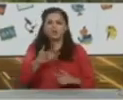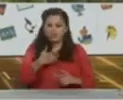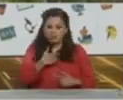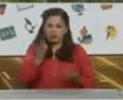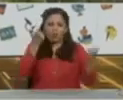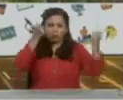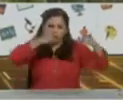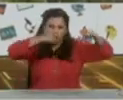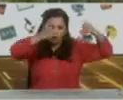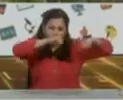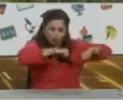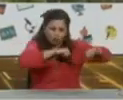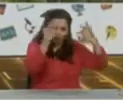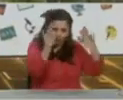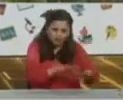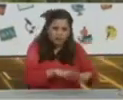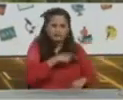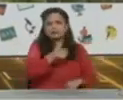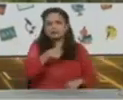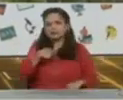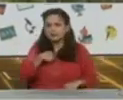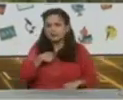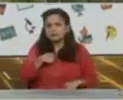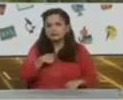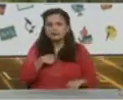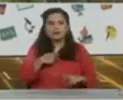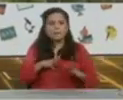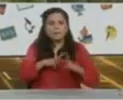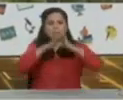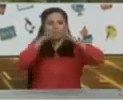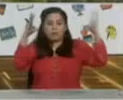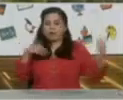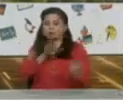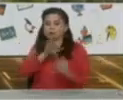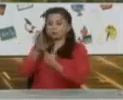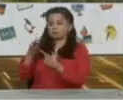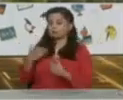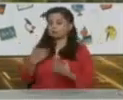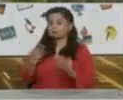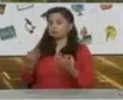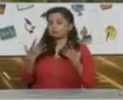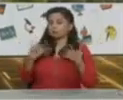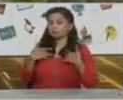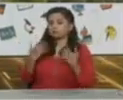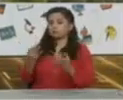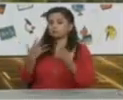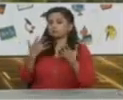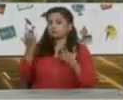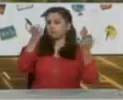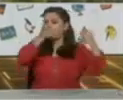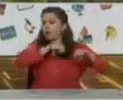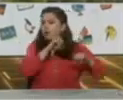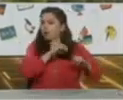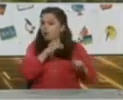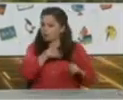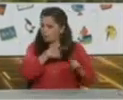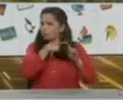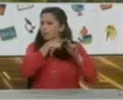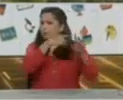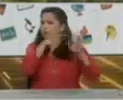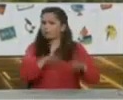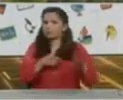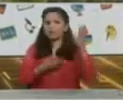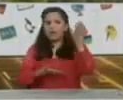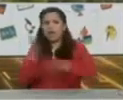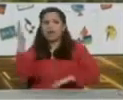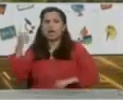को इसलिए बड़ा बनाकर दिखाता है ताकि उसे एक एस्केप